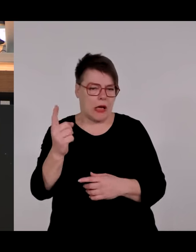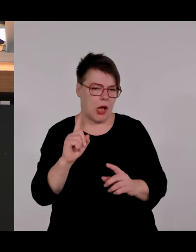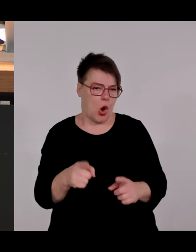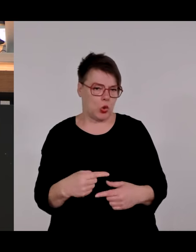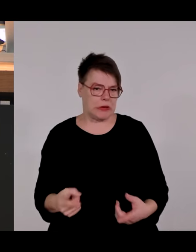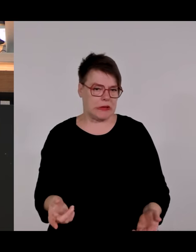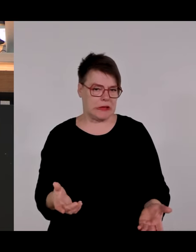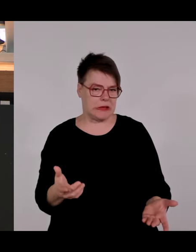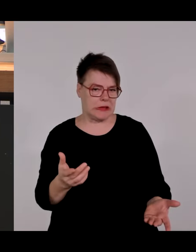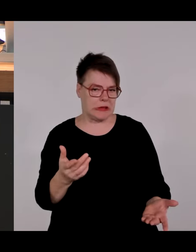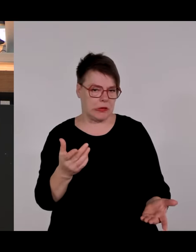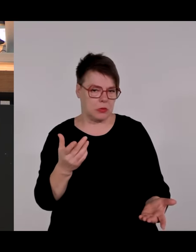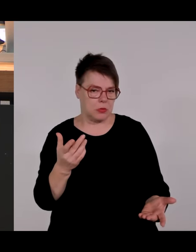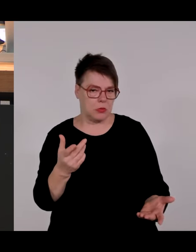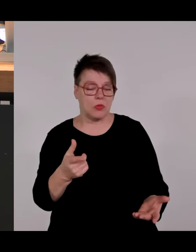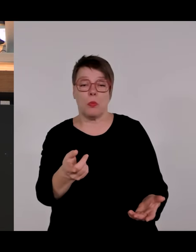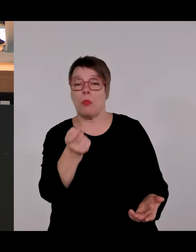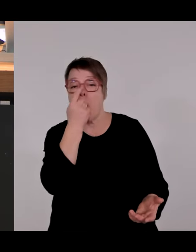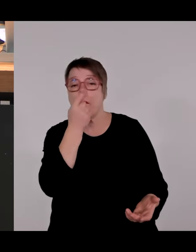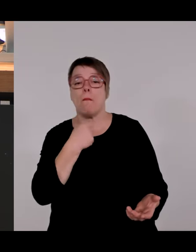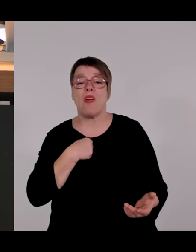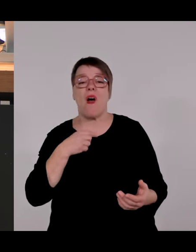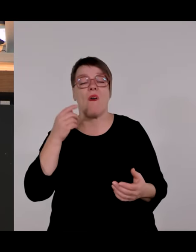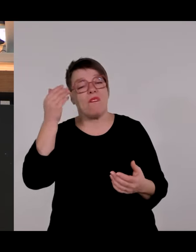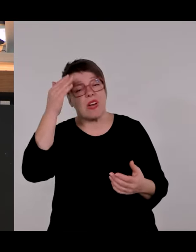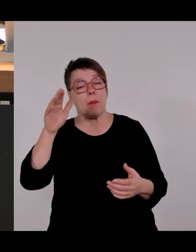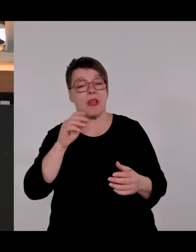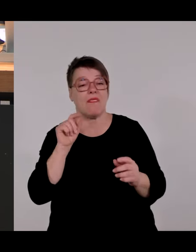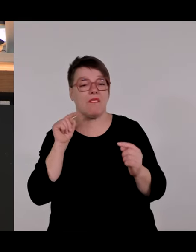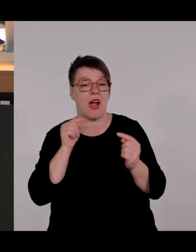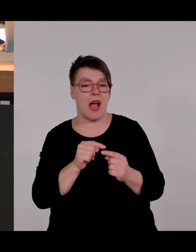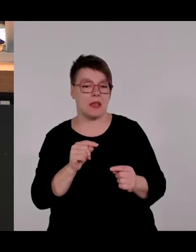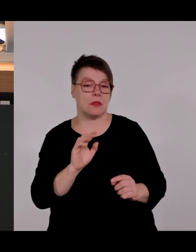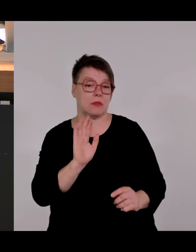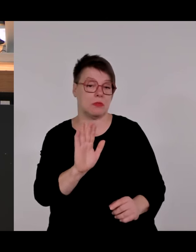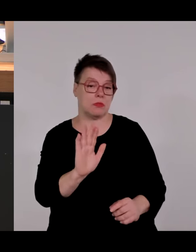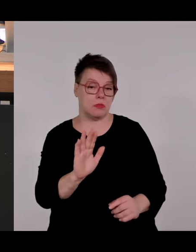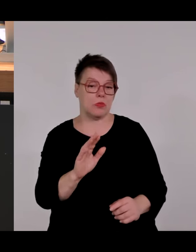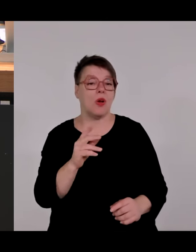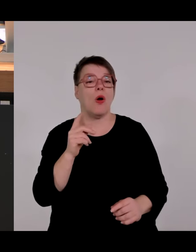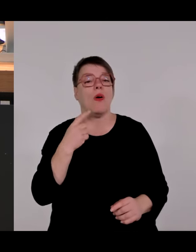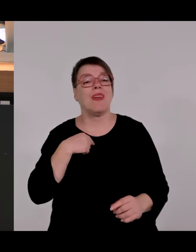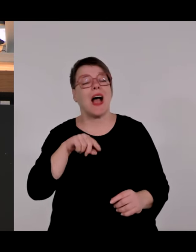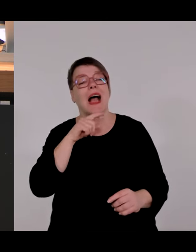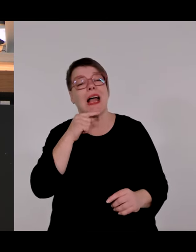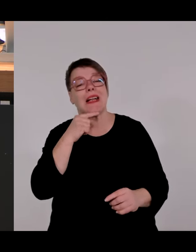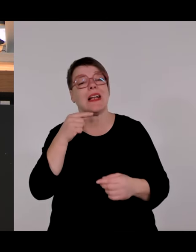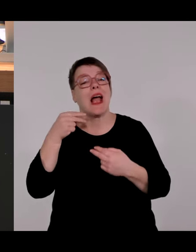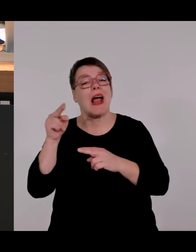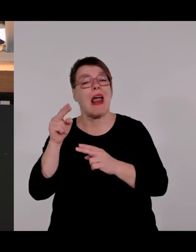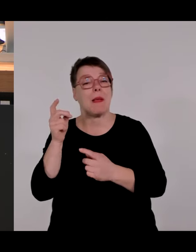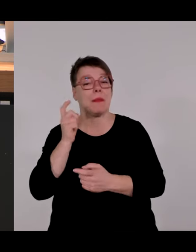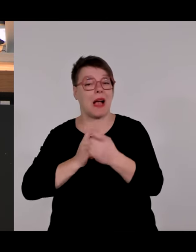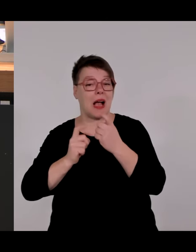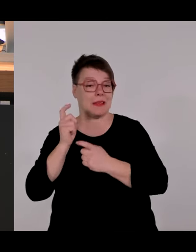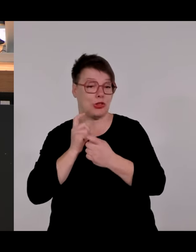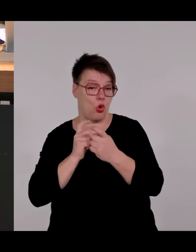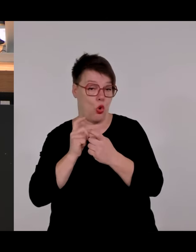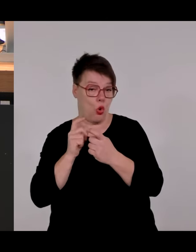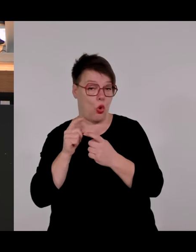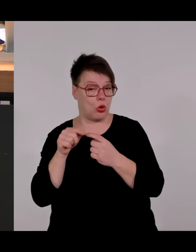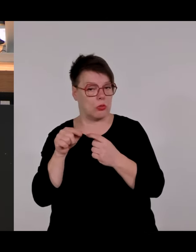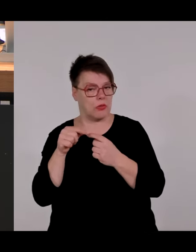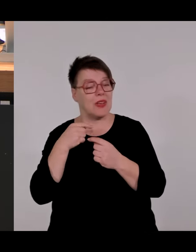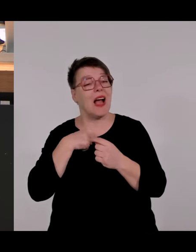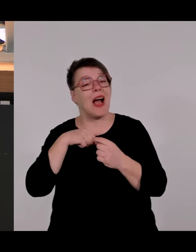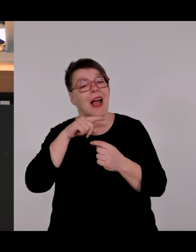Mauern. Brauchen wir Zäune und Mauern? Ja. Nicht zwingend im Görlitzer Park. Da brauchen wir einen Rechtsstaat.